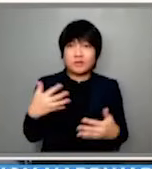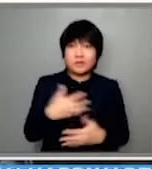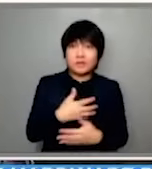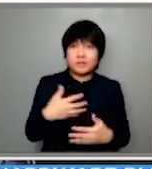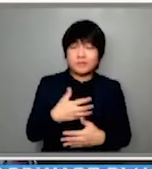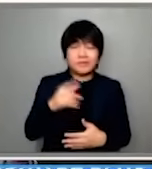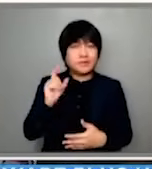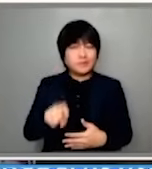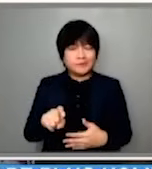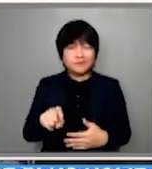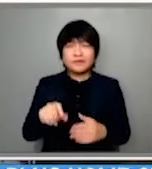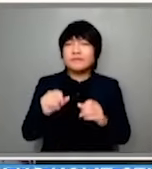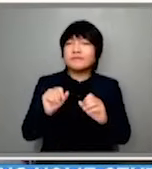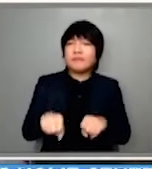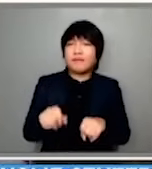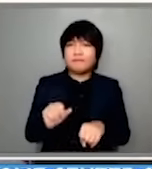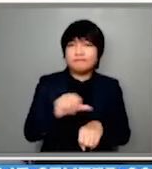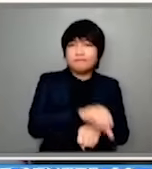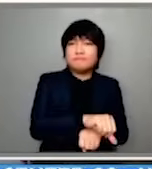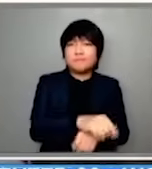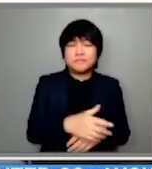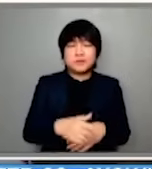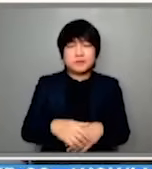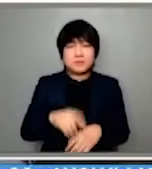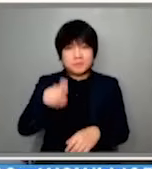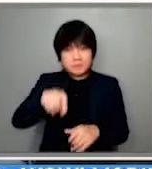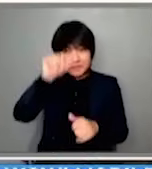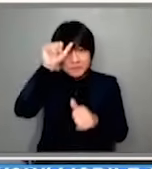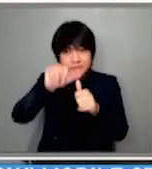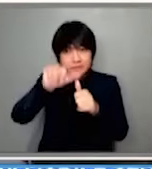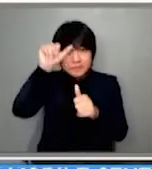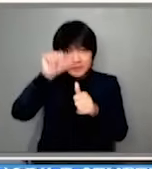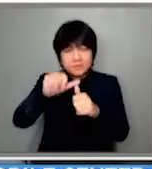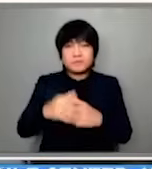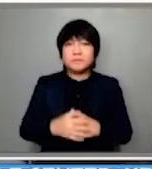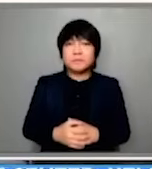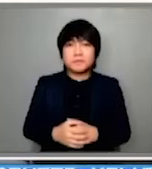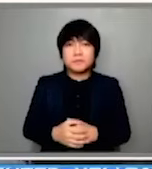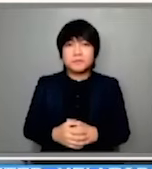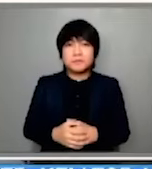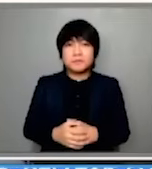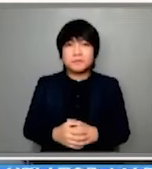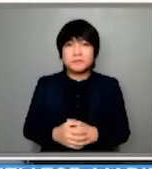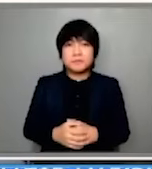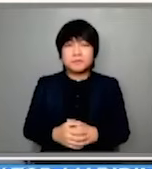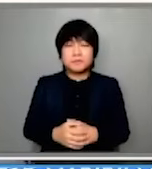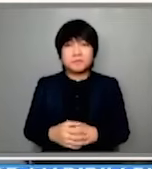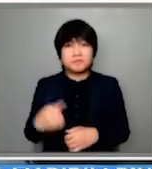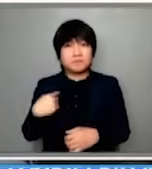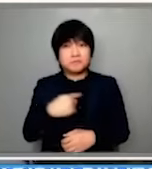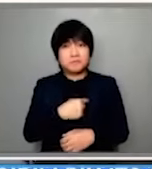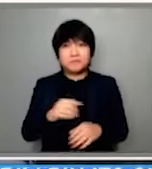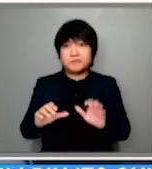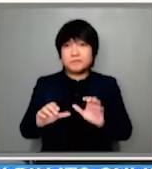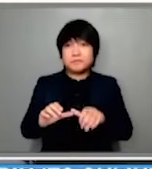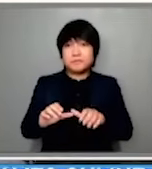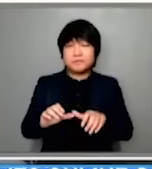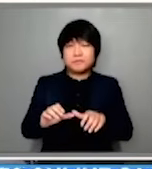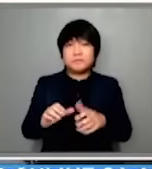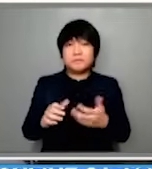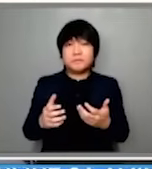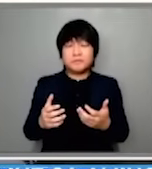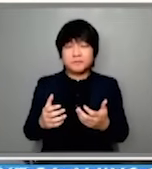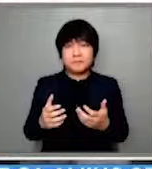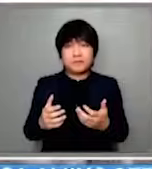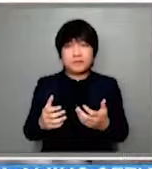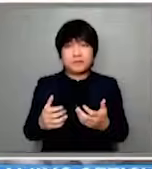mga visually impaired na kagaya ko, na hindi hadlang yung disability natin para hindi natin magawa yung